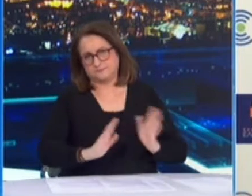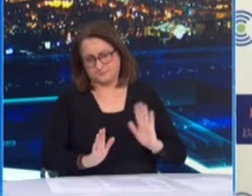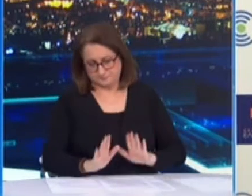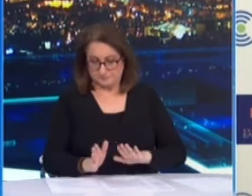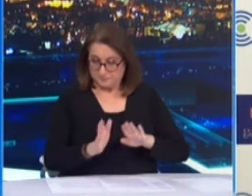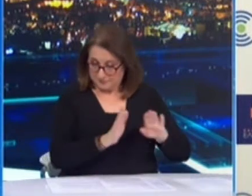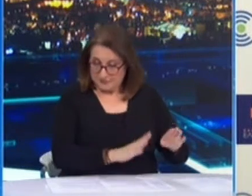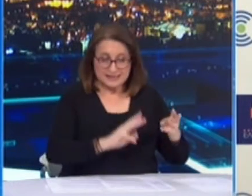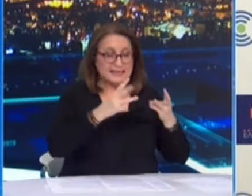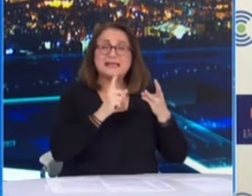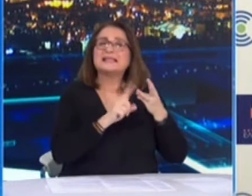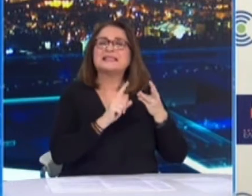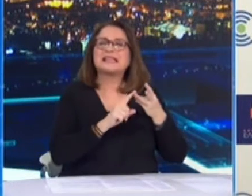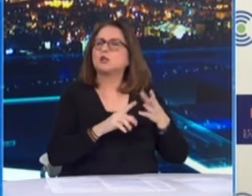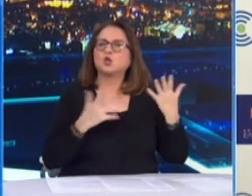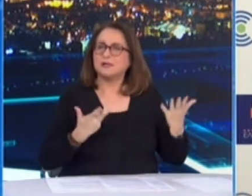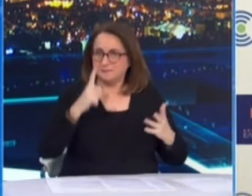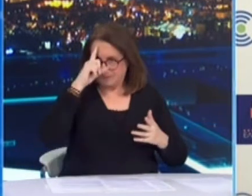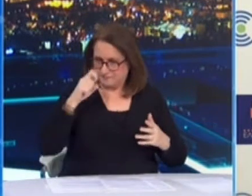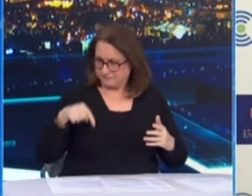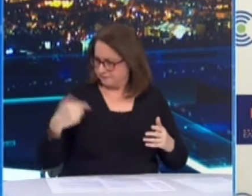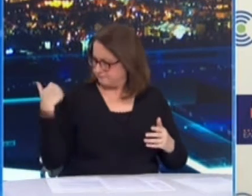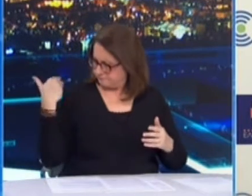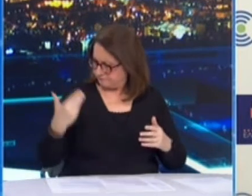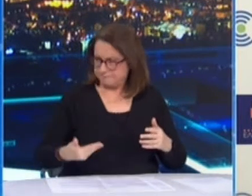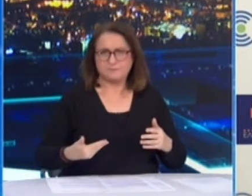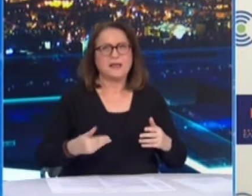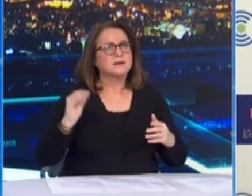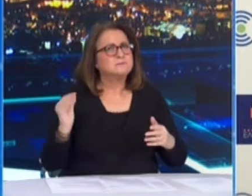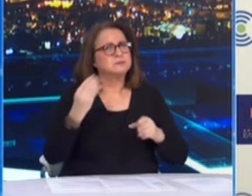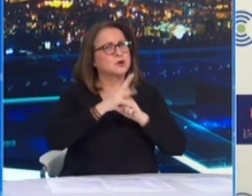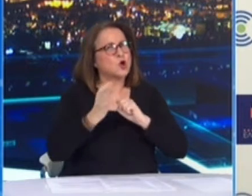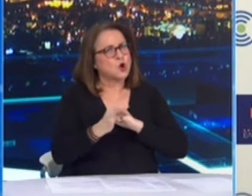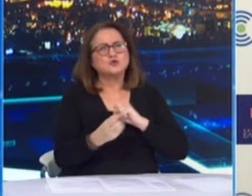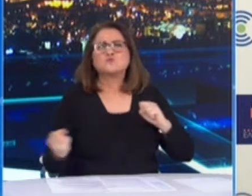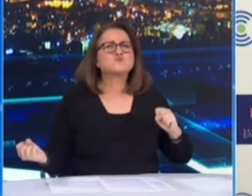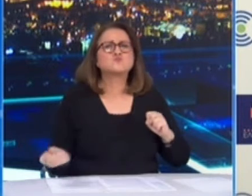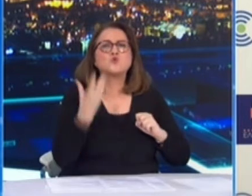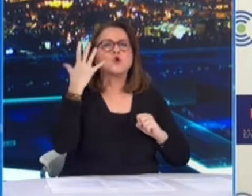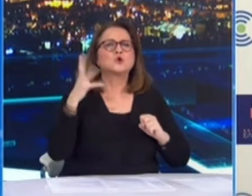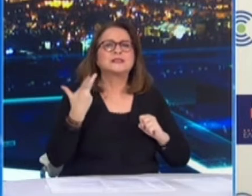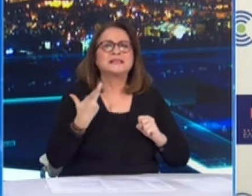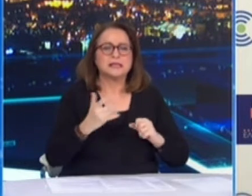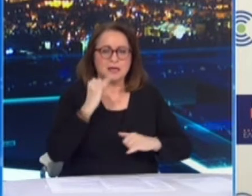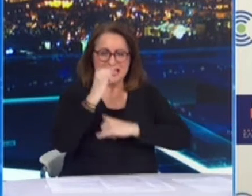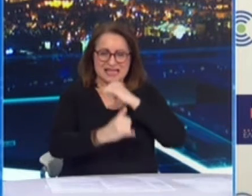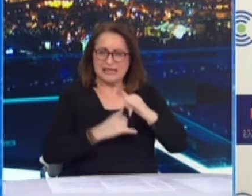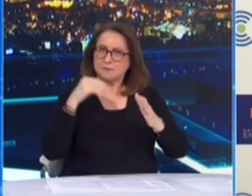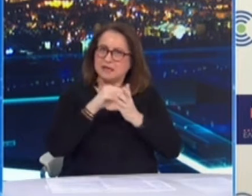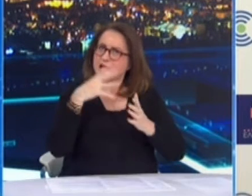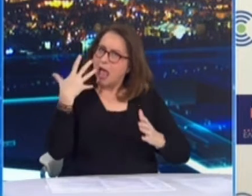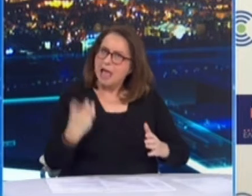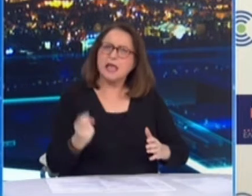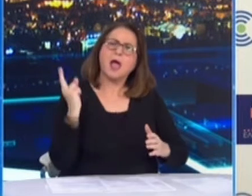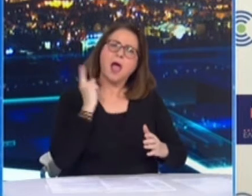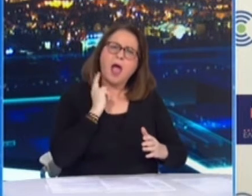έχουμε δηλώσει σε αυτήν, γιατί είναι ένα καλό μητρό στο οποίο δηλώνουμε τη διεύθυνσή μας, να μπορέσει το σύστημα να προτείνει